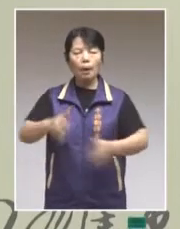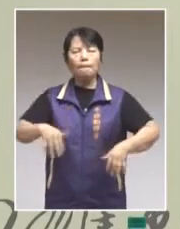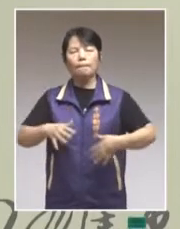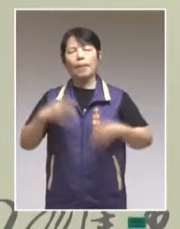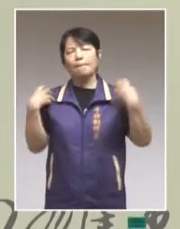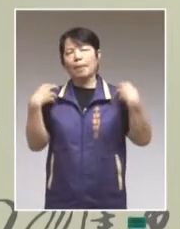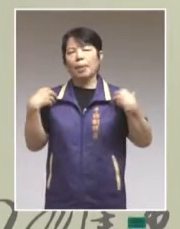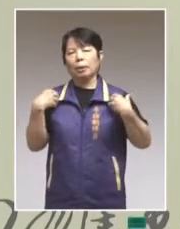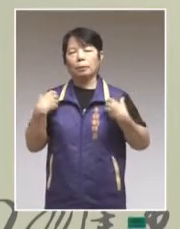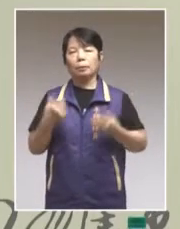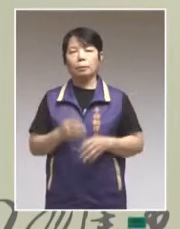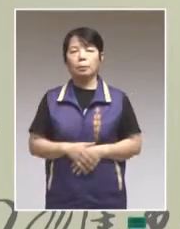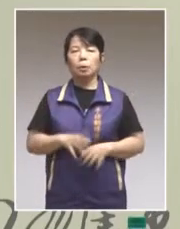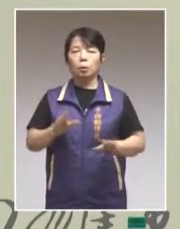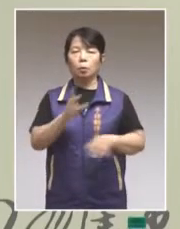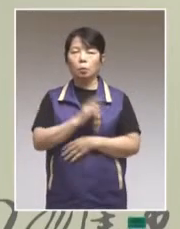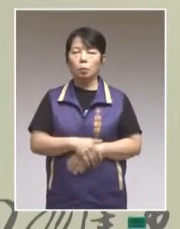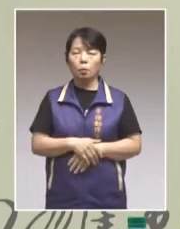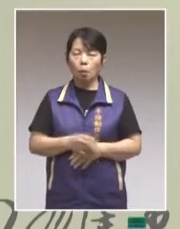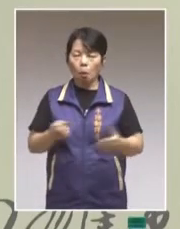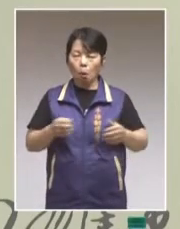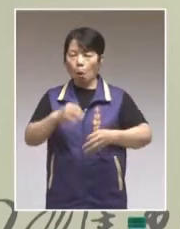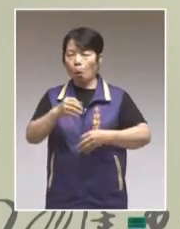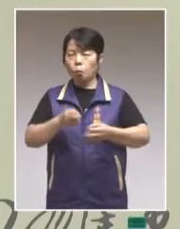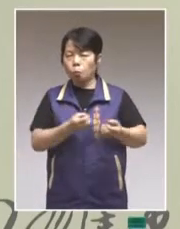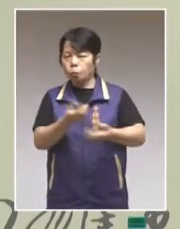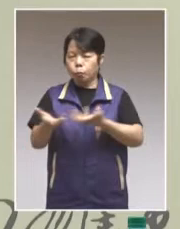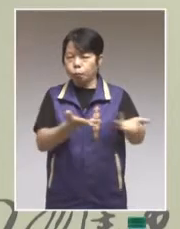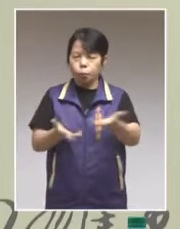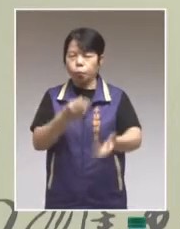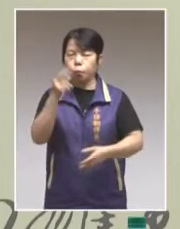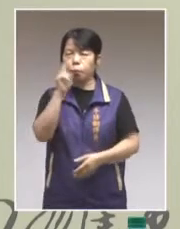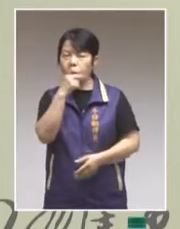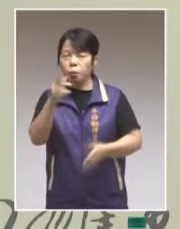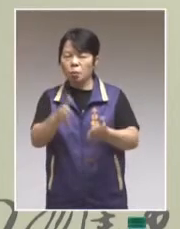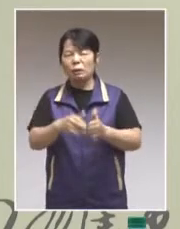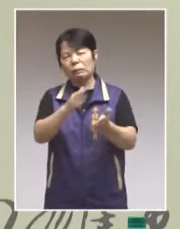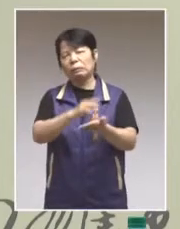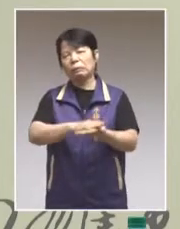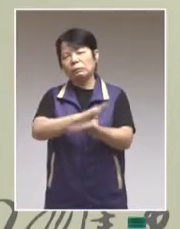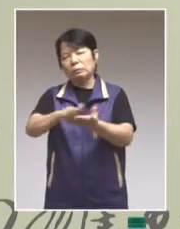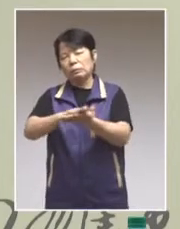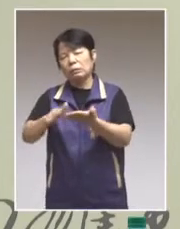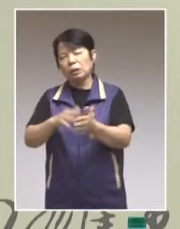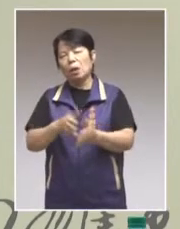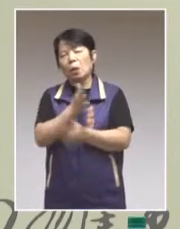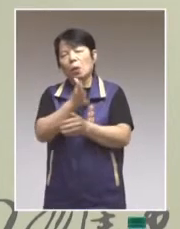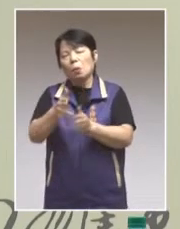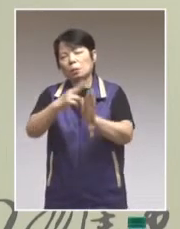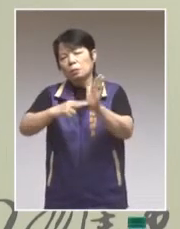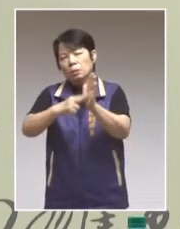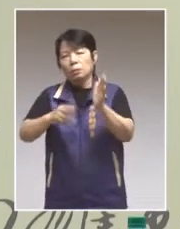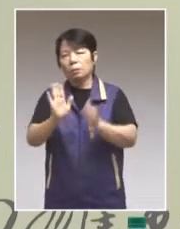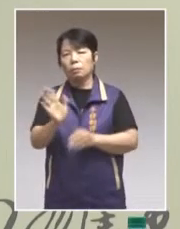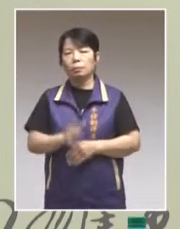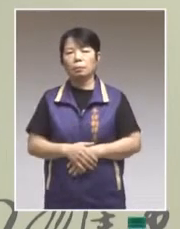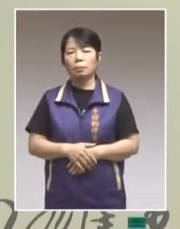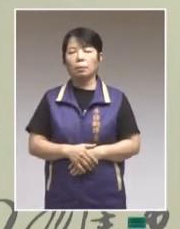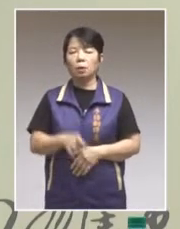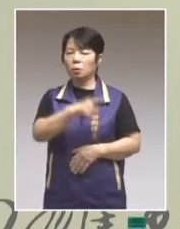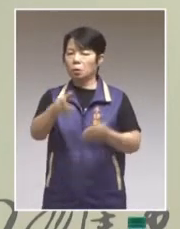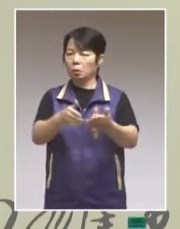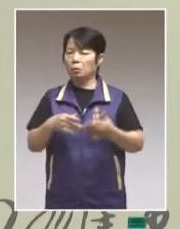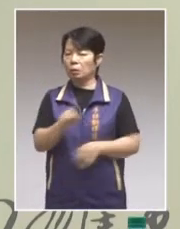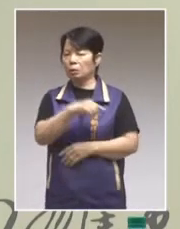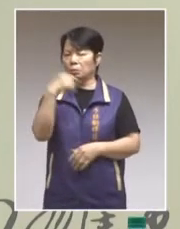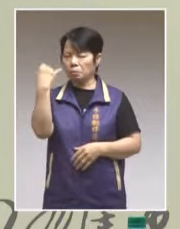哈，假如有那种错误的讯息，得个澄清，实在是浪费大家时间哈，所以唔当做这个缺德